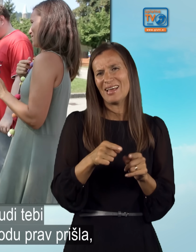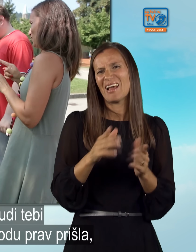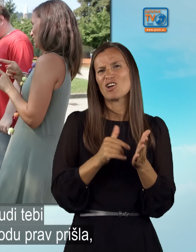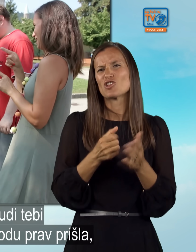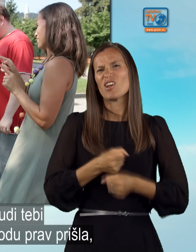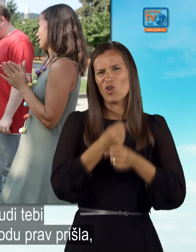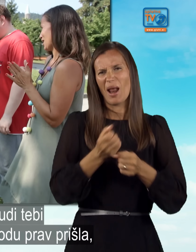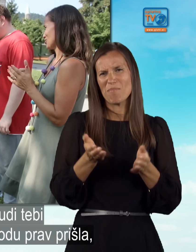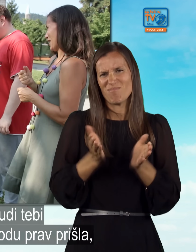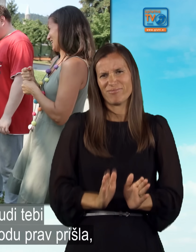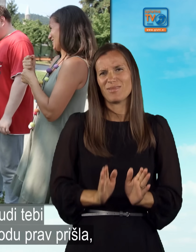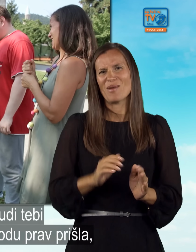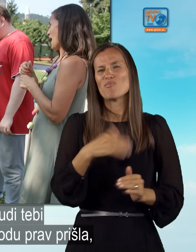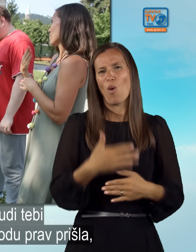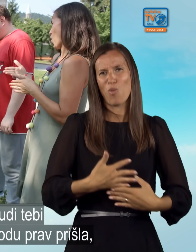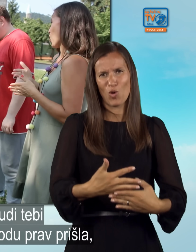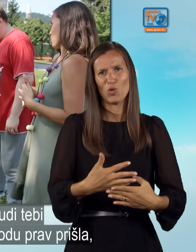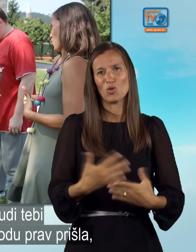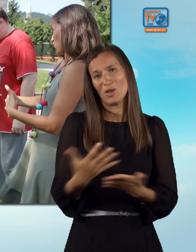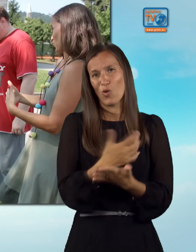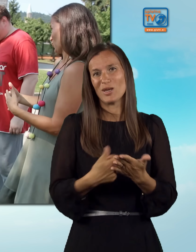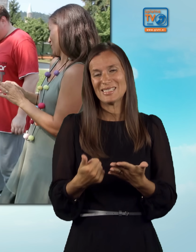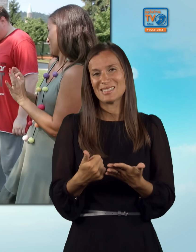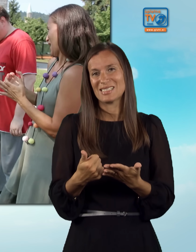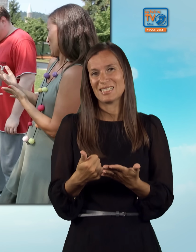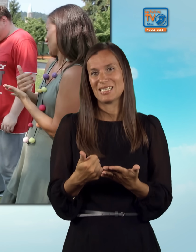tebi kakšna kila manj po porodu prav prišla, a ne?